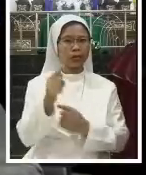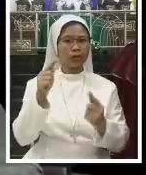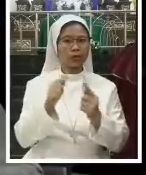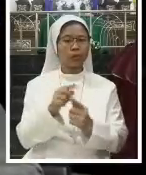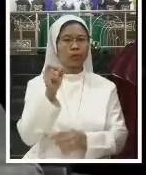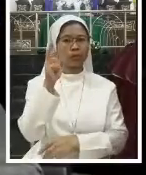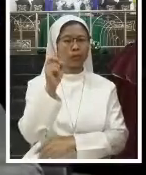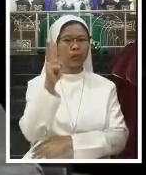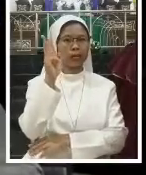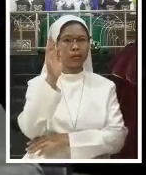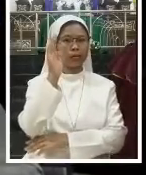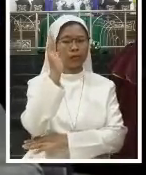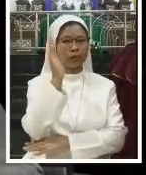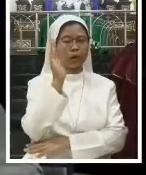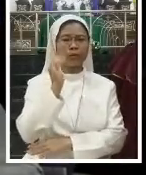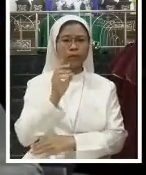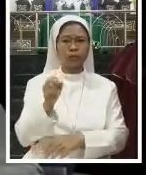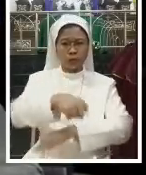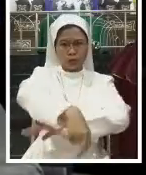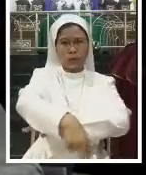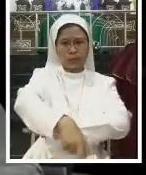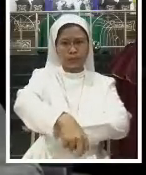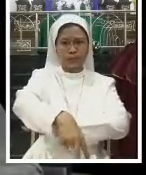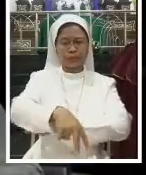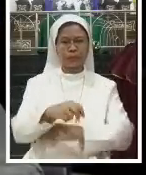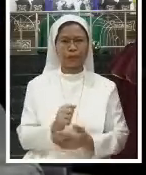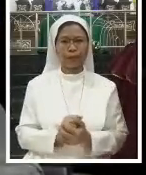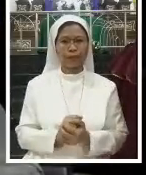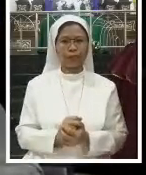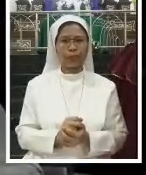nin matanga.